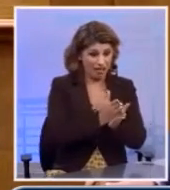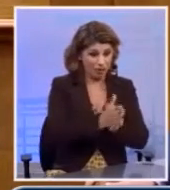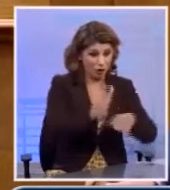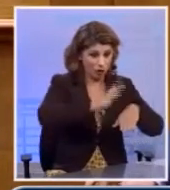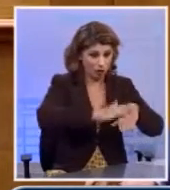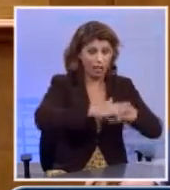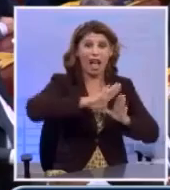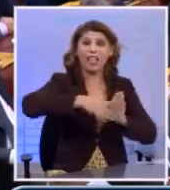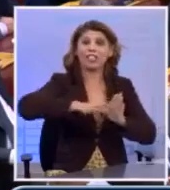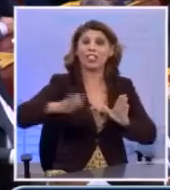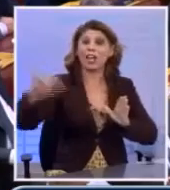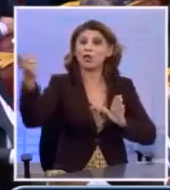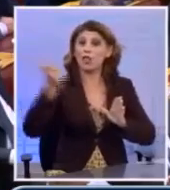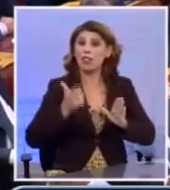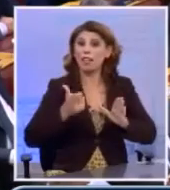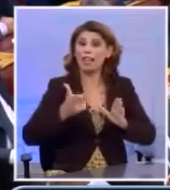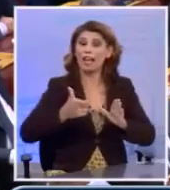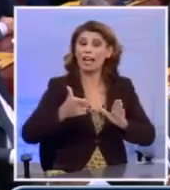βρείτε.